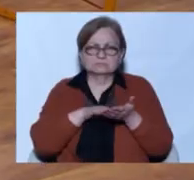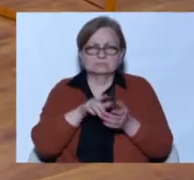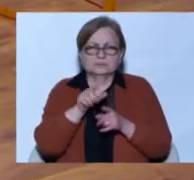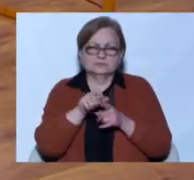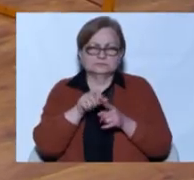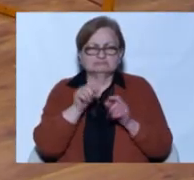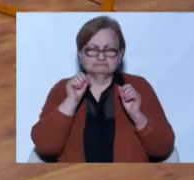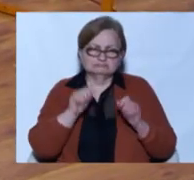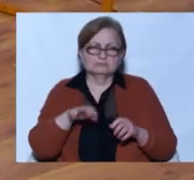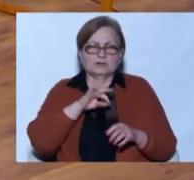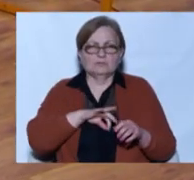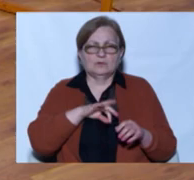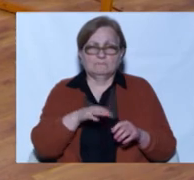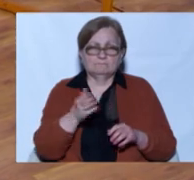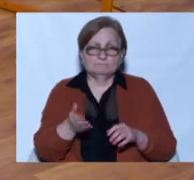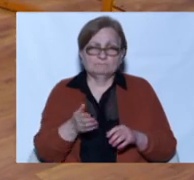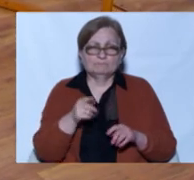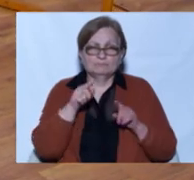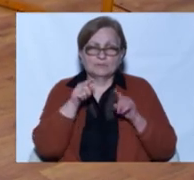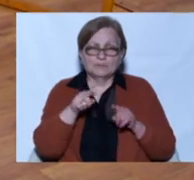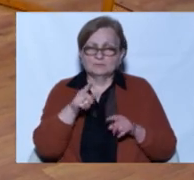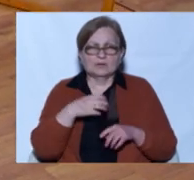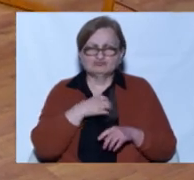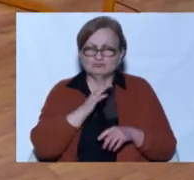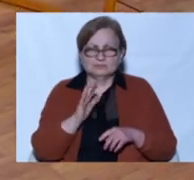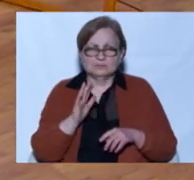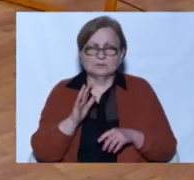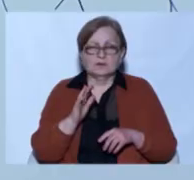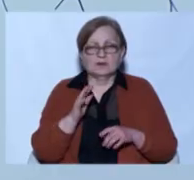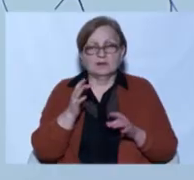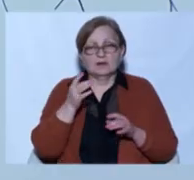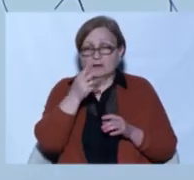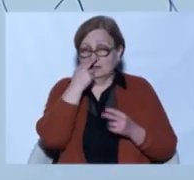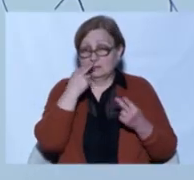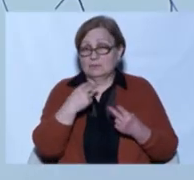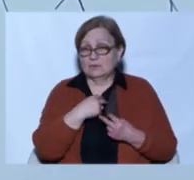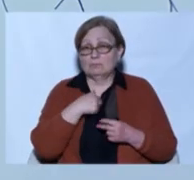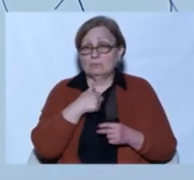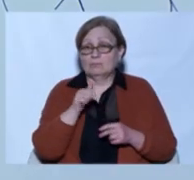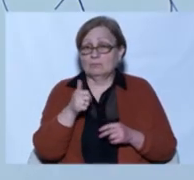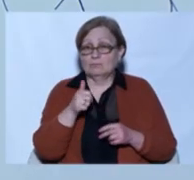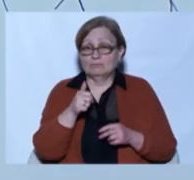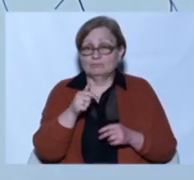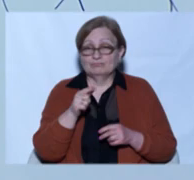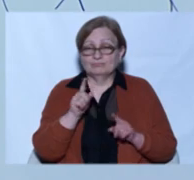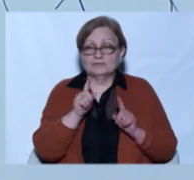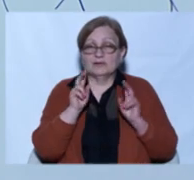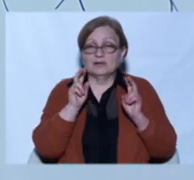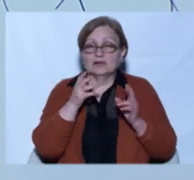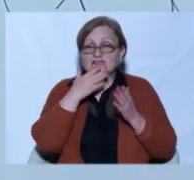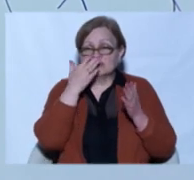თავისუფლად შეგიძლია გამოიყენო. ასე რომ ამან არ დაგაბრკოლოს. უბრალოდ დამაკვირდი, როგორ რას ნიშნავს